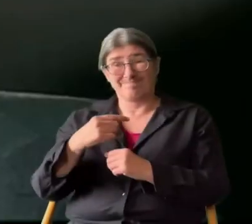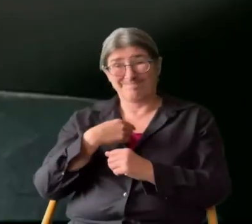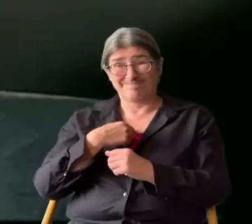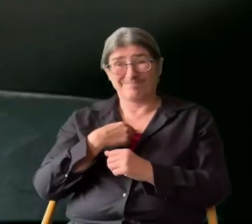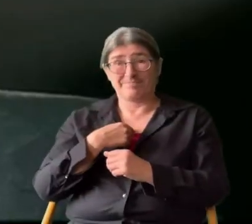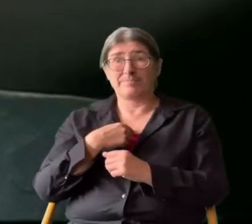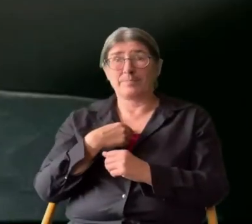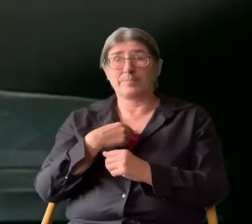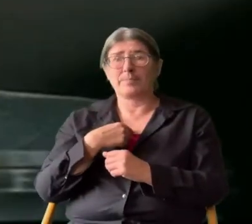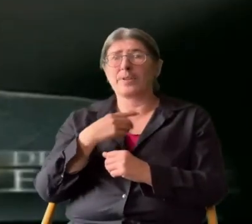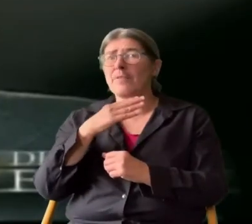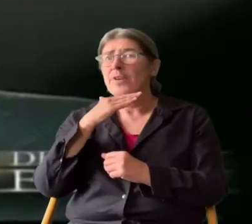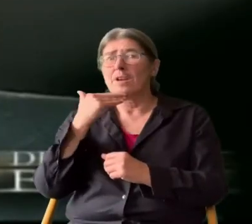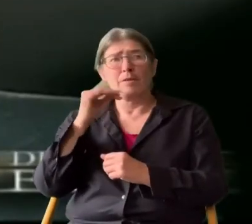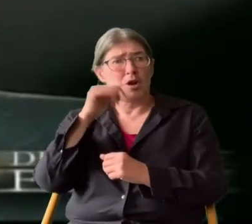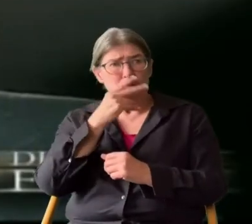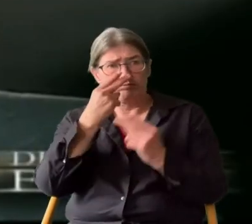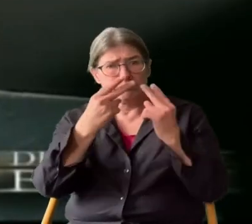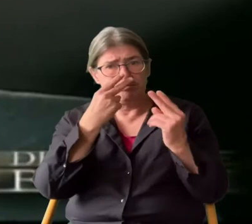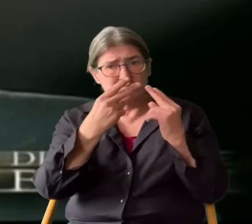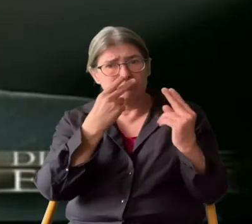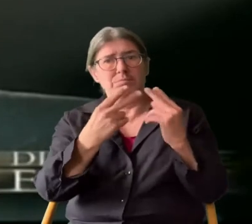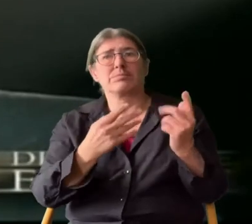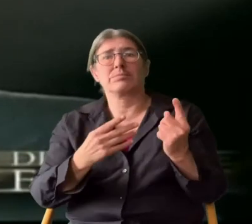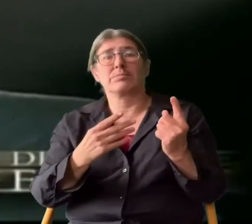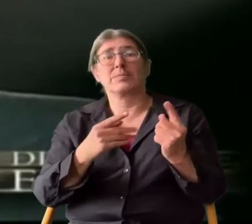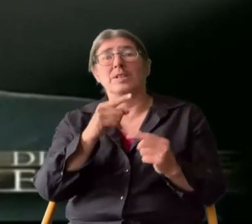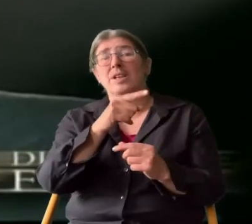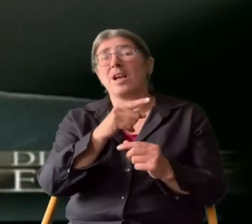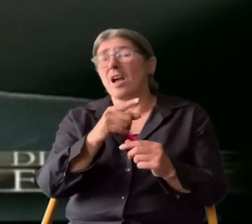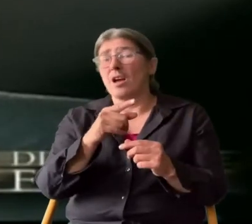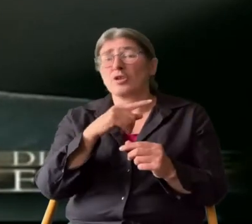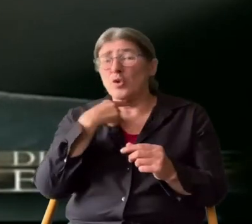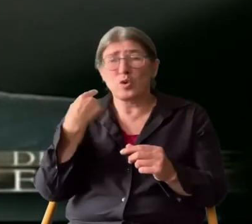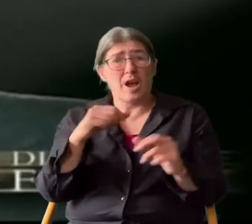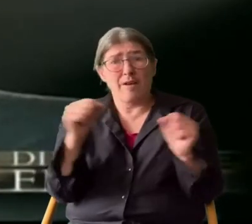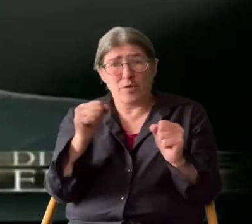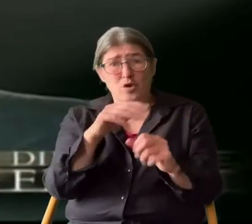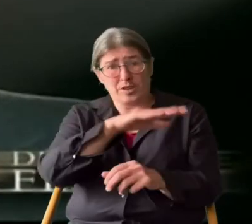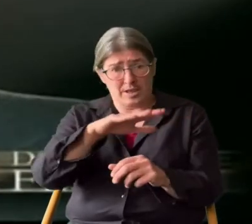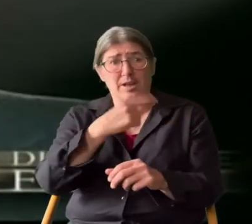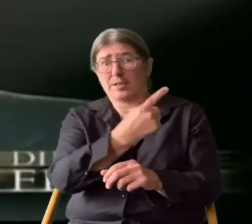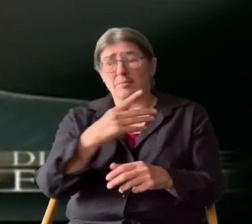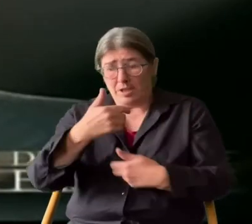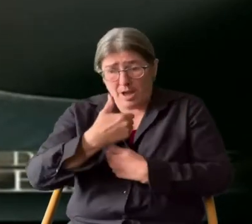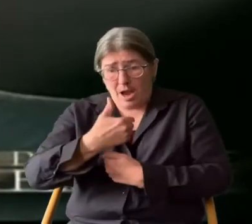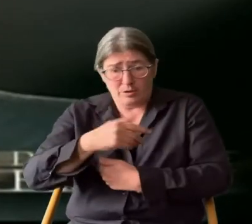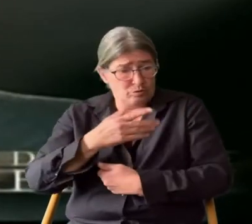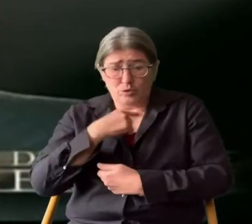Ich habe also viele Frauen gesehen, die ihre toten, erfrorenen Kinder getragen